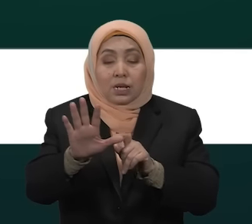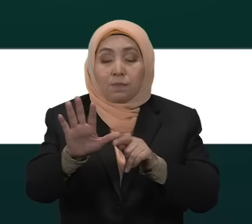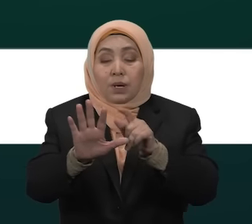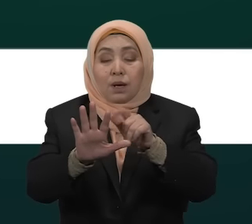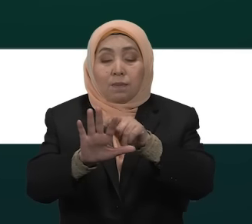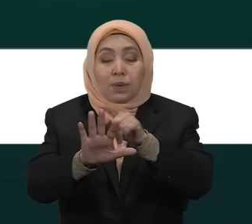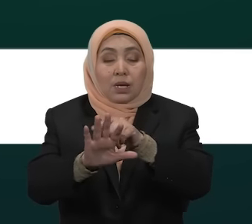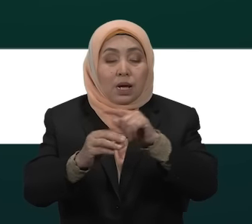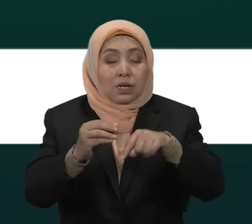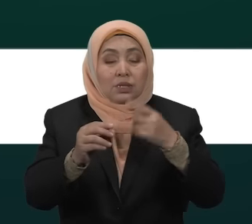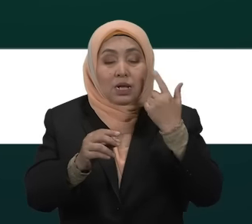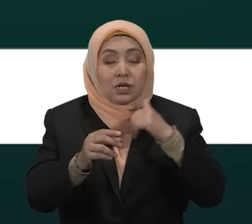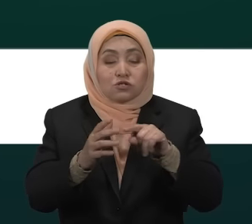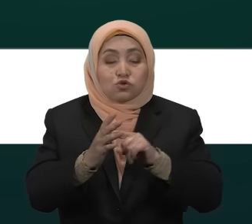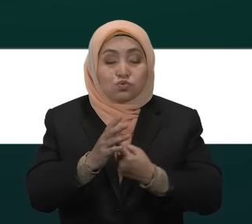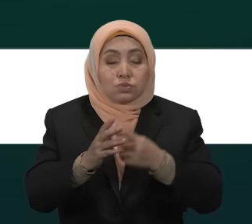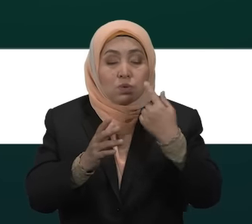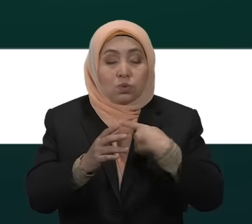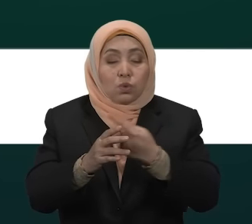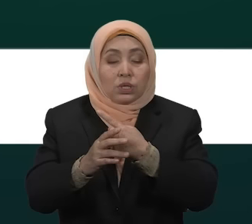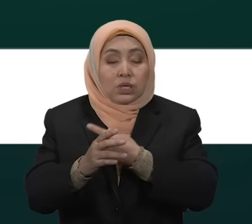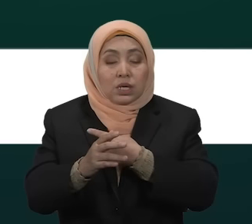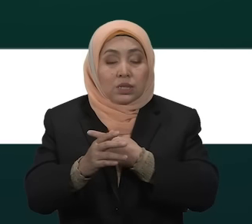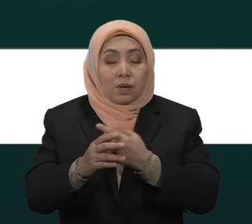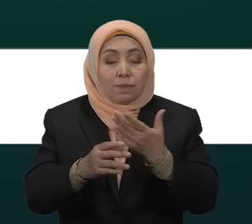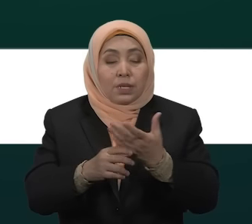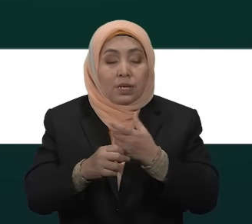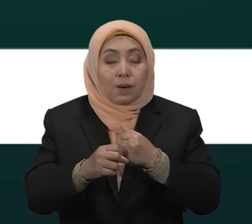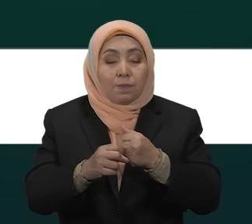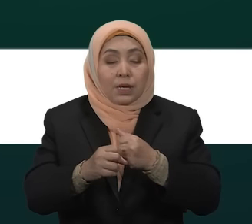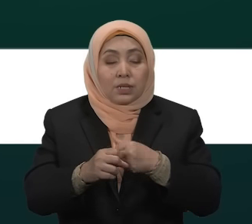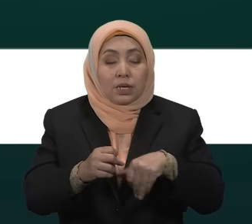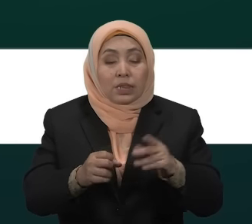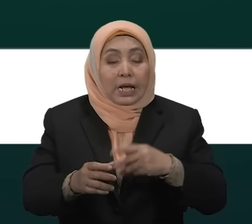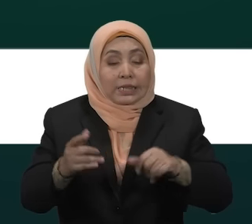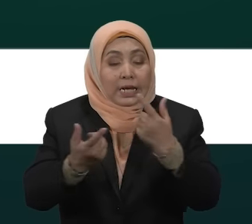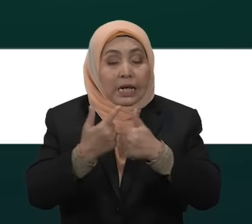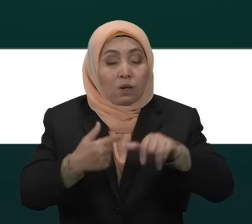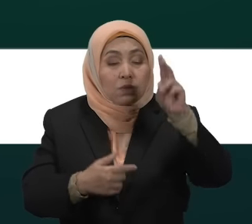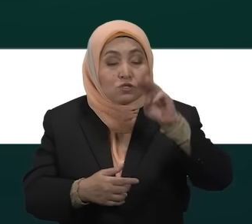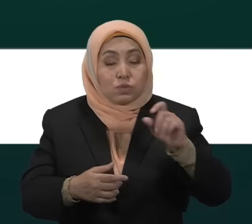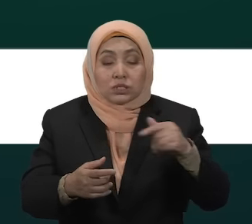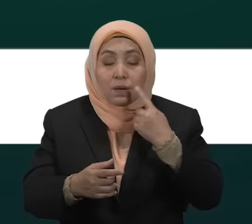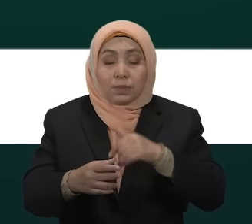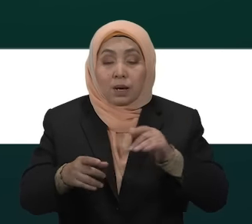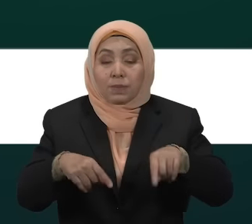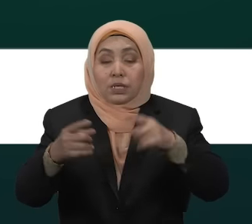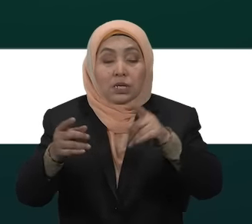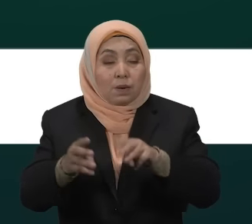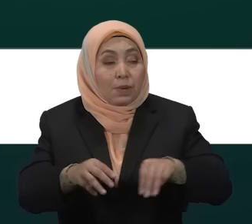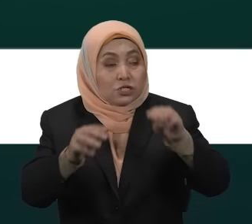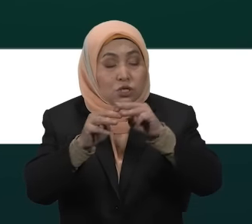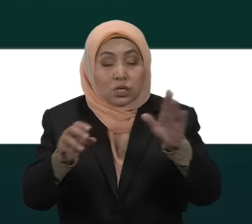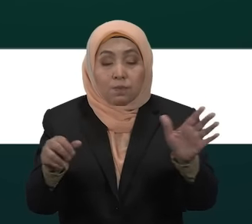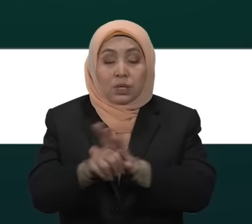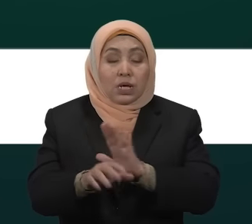tadi, dan ia adalah sumber untuk kita mendapat hidayah daripada Allah Subhanahu Wa Taala. Siapa yang ke masjid, masjid yang